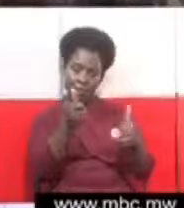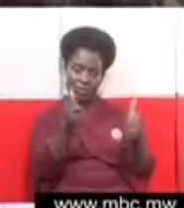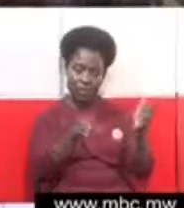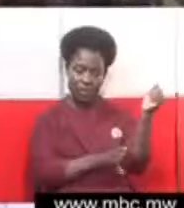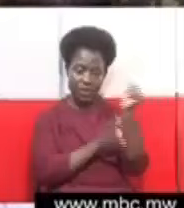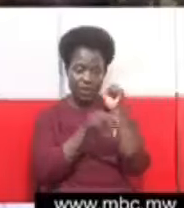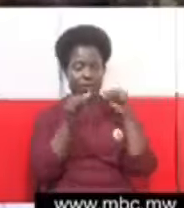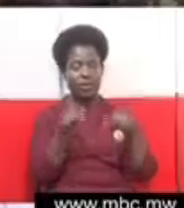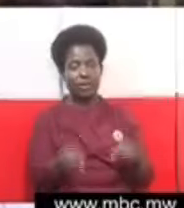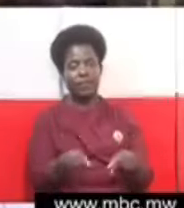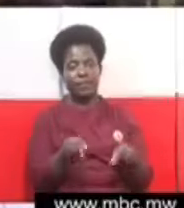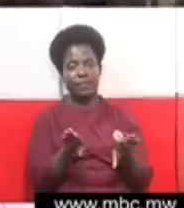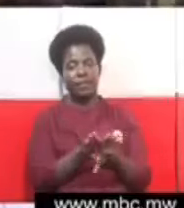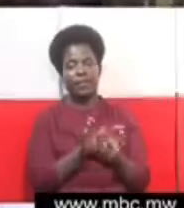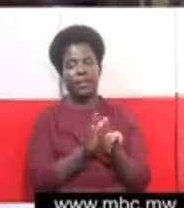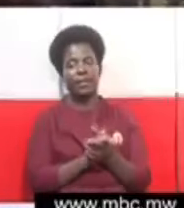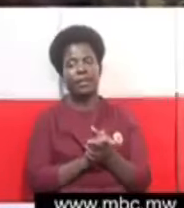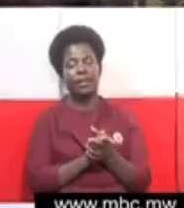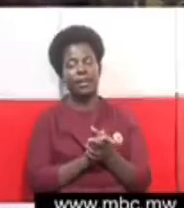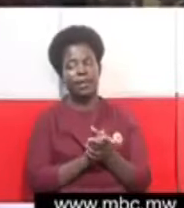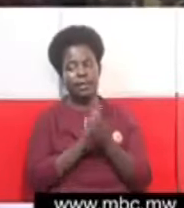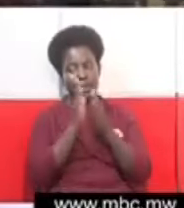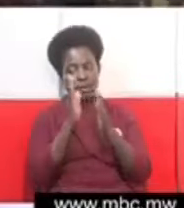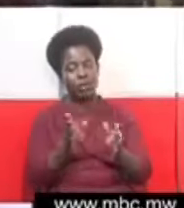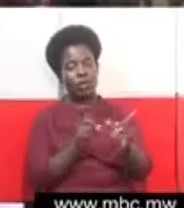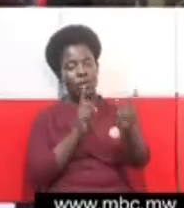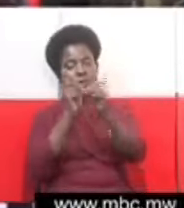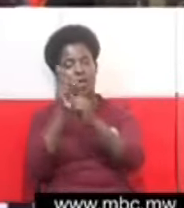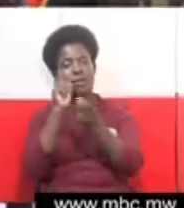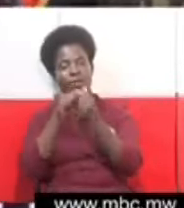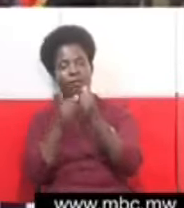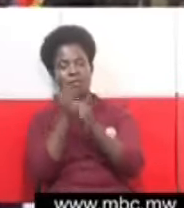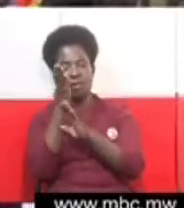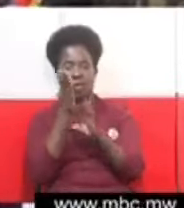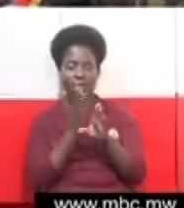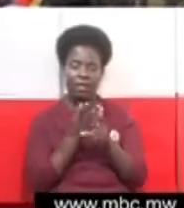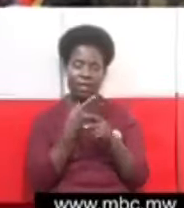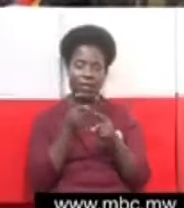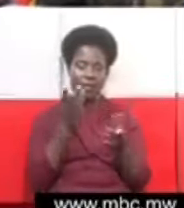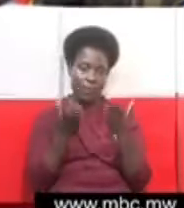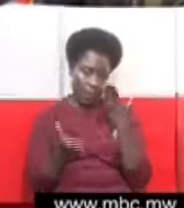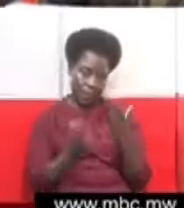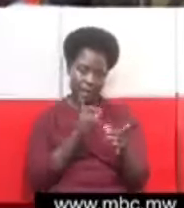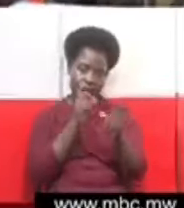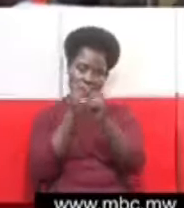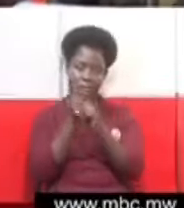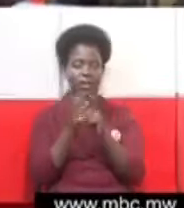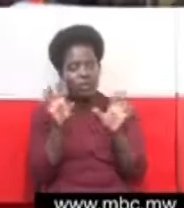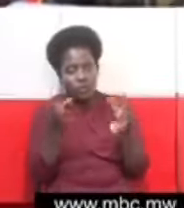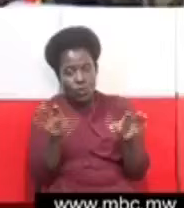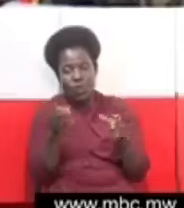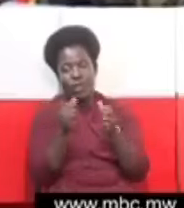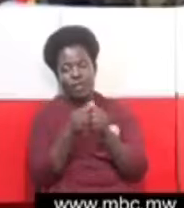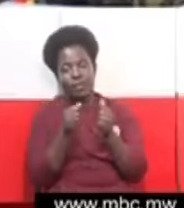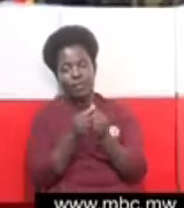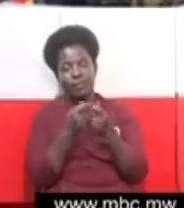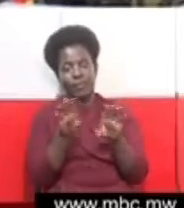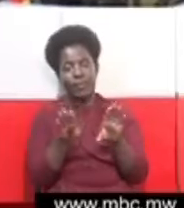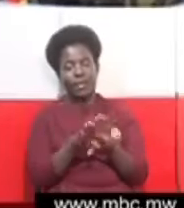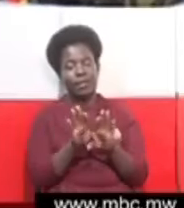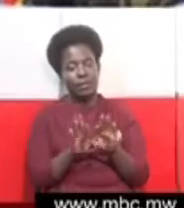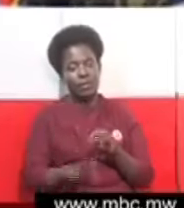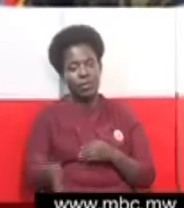zabwino. Angakhale tikumane ni mavuto a mtundu wanji, angakhale tikumane ni zoopsa zotani.